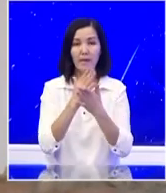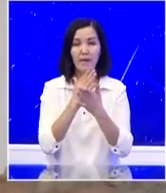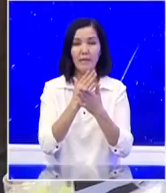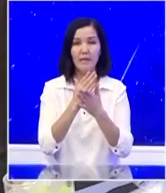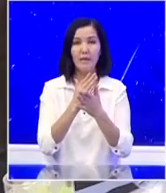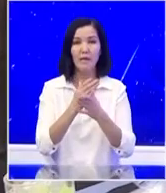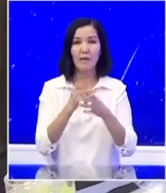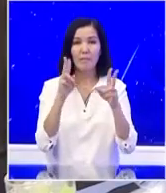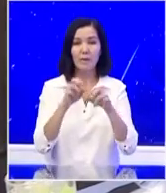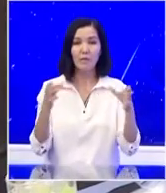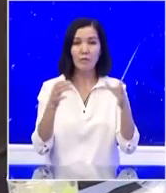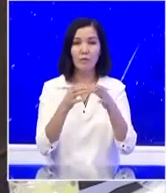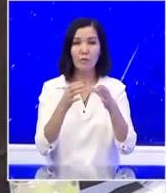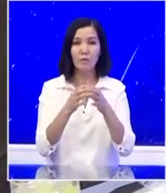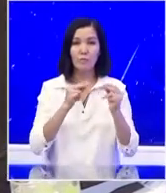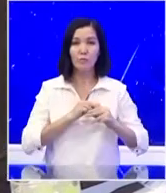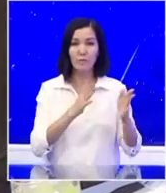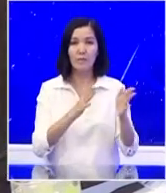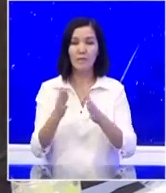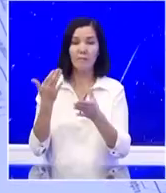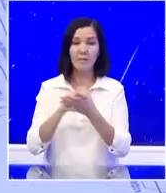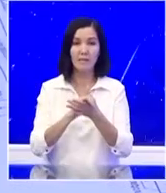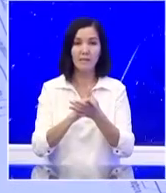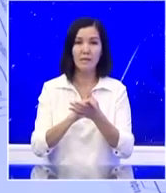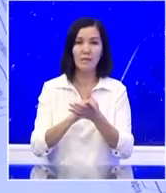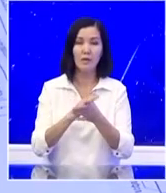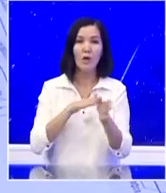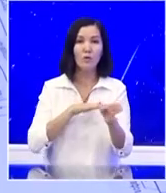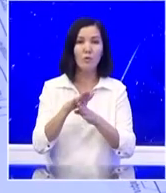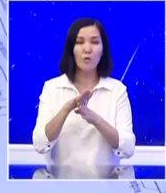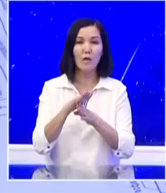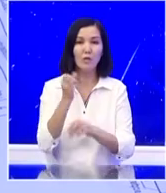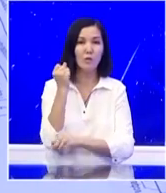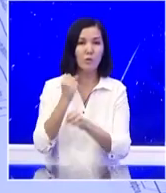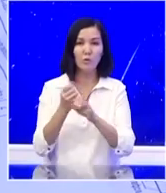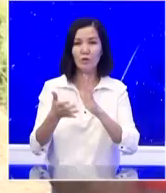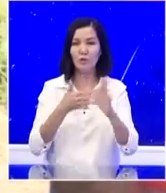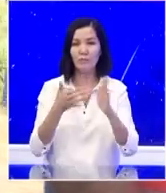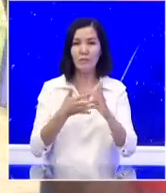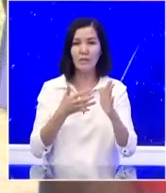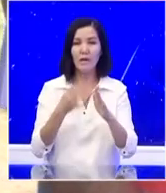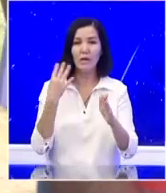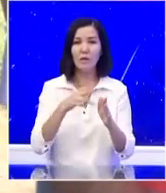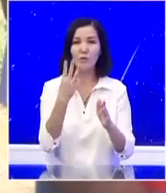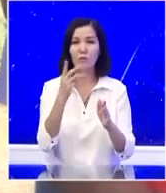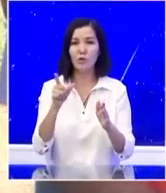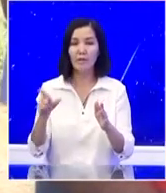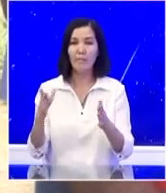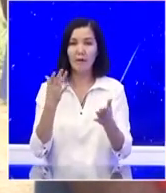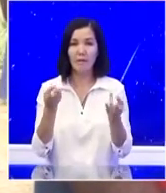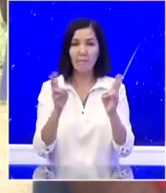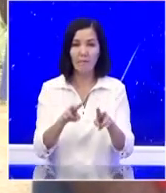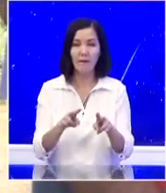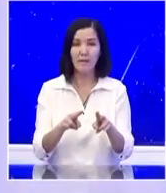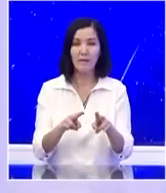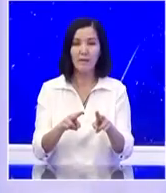бұл жердегі жұмыстардың ретімен танысты. Байқалғандай мұнда да толыққанды жұмыс күші жоқ. Құрылыс алаңында 43 адам жұмыс істеп жатыр. Негізі